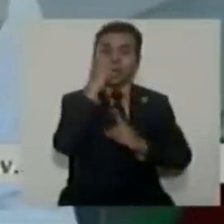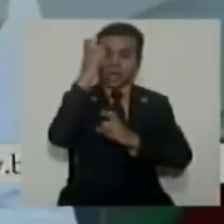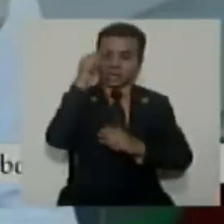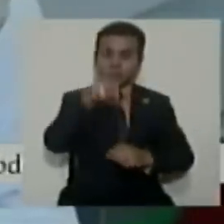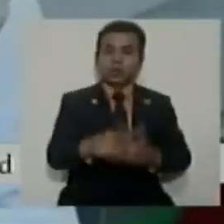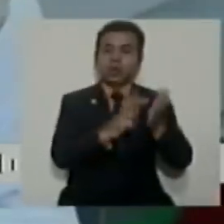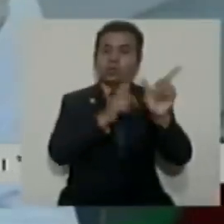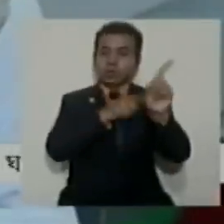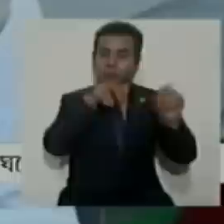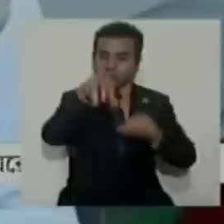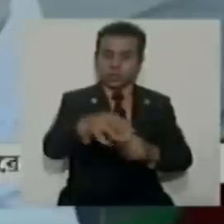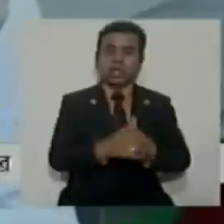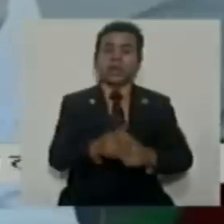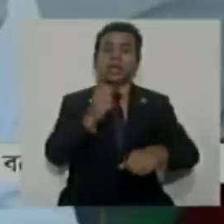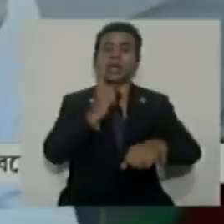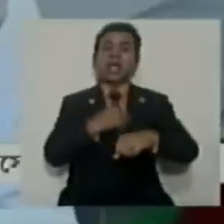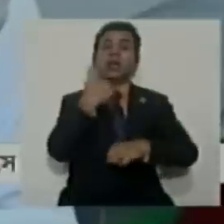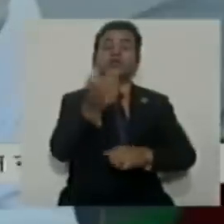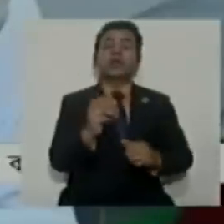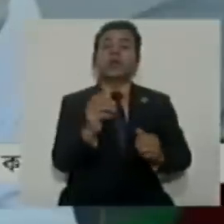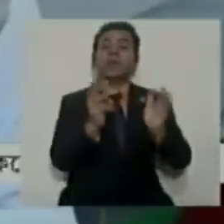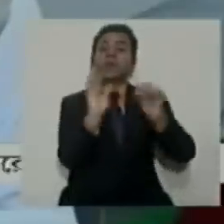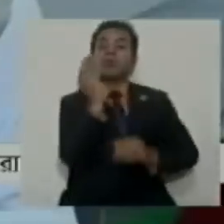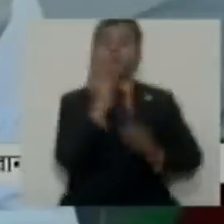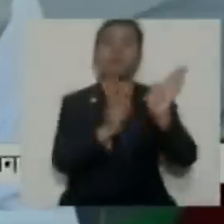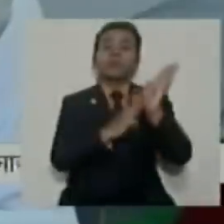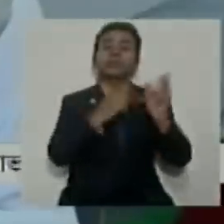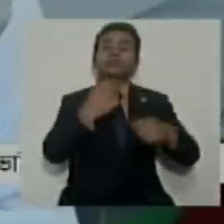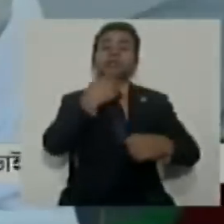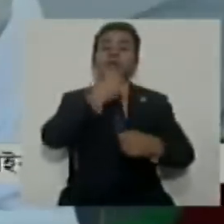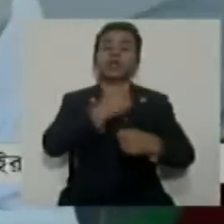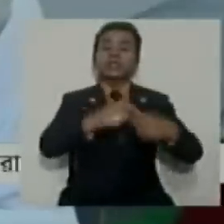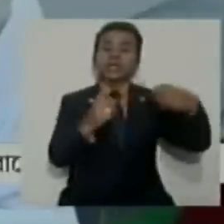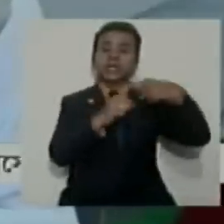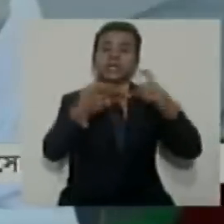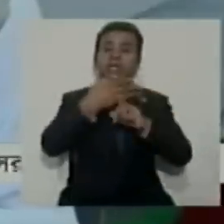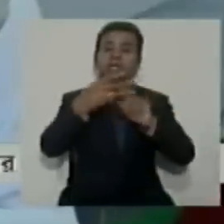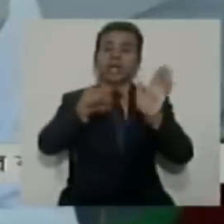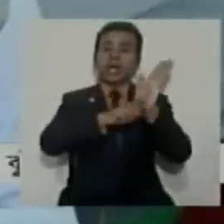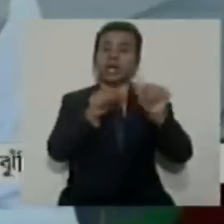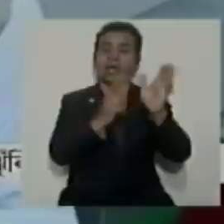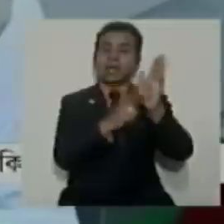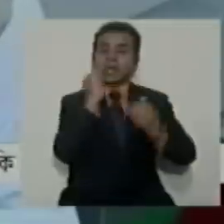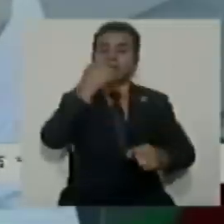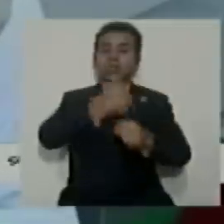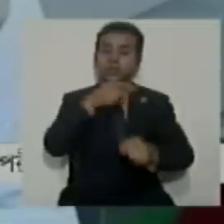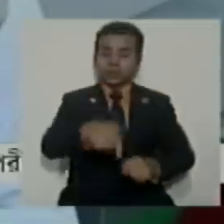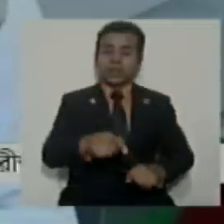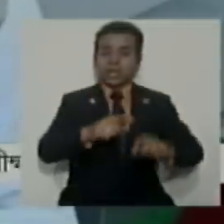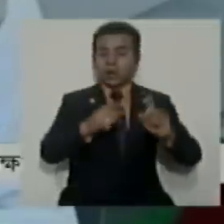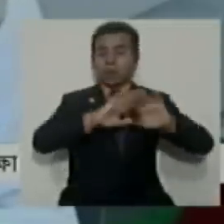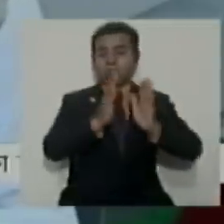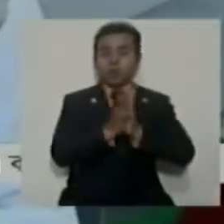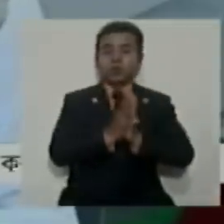কয়েকটি জেলায় অর্থাৎ প্রায় 40টি জেলায় করোনা রোগী এখন পাওয়া যাচ্ছে এবং বেশিরভাগ